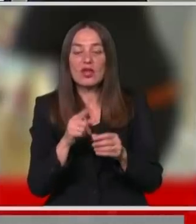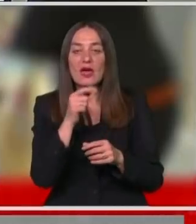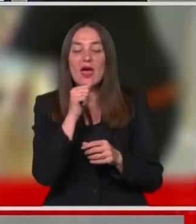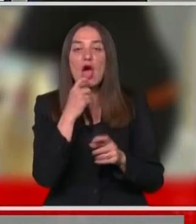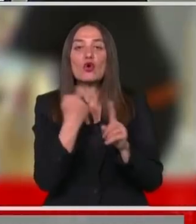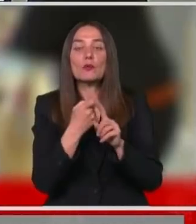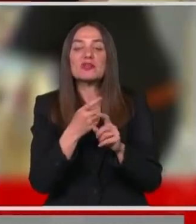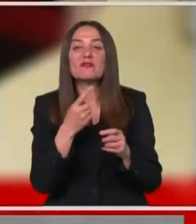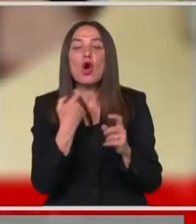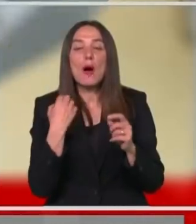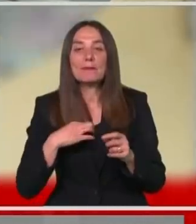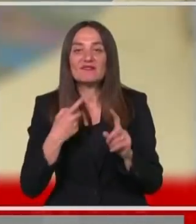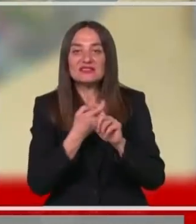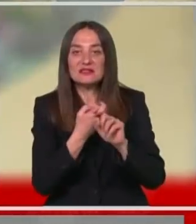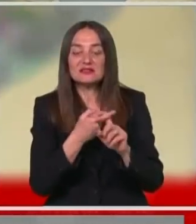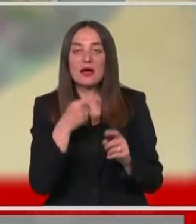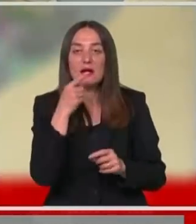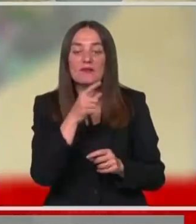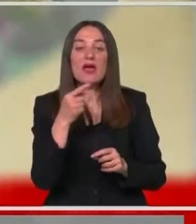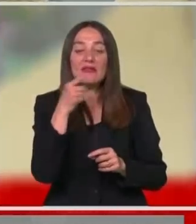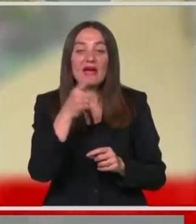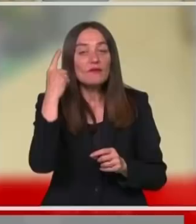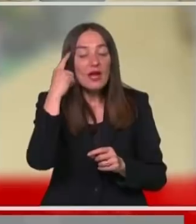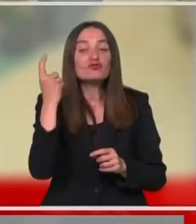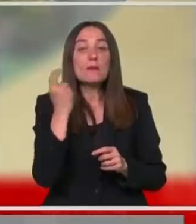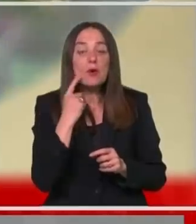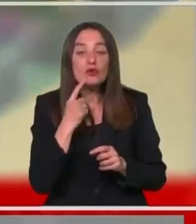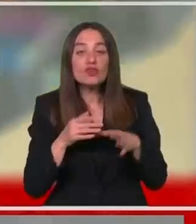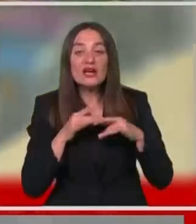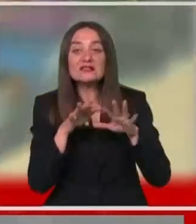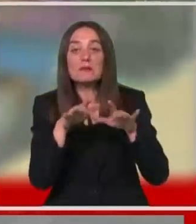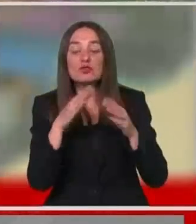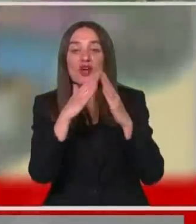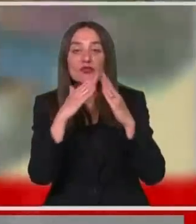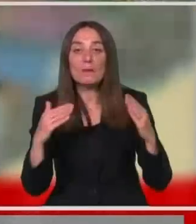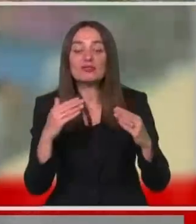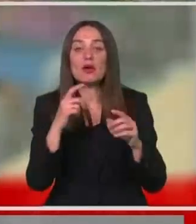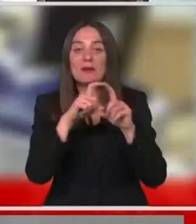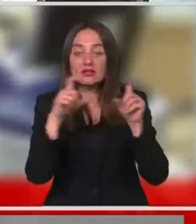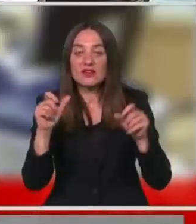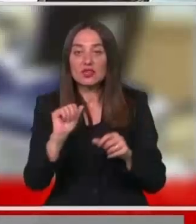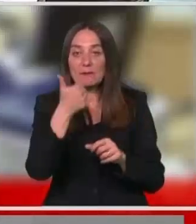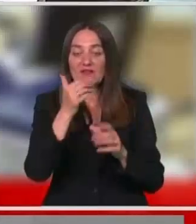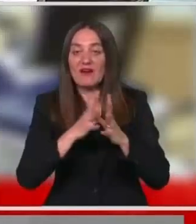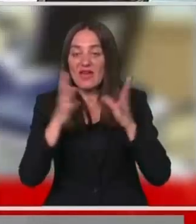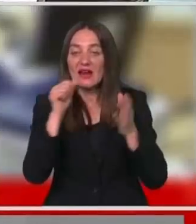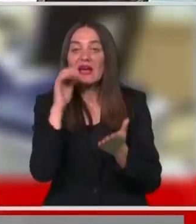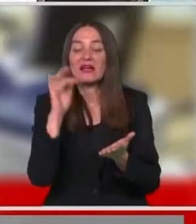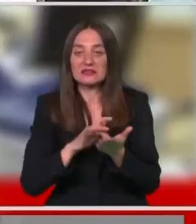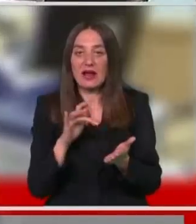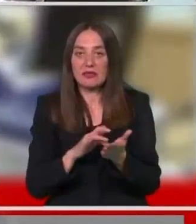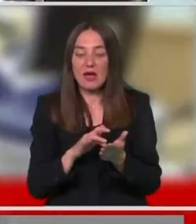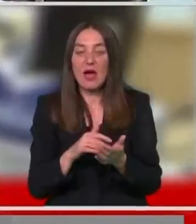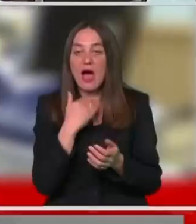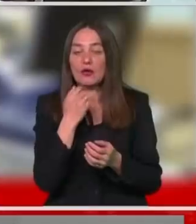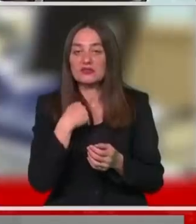korporativnih obveznica i da na takav način pokuša da stimuliše domaća preduzeća, prevashodno velika i srednja, ja mislim ako se ne